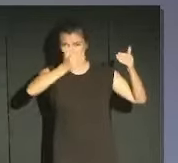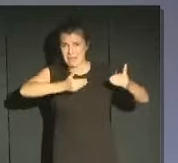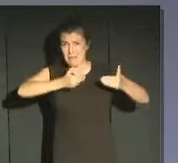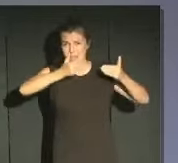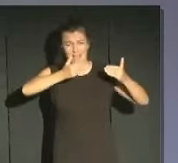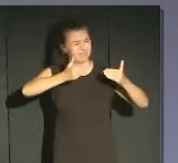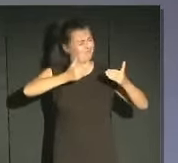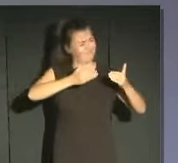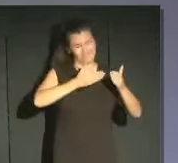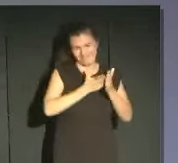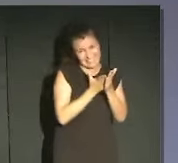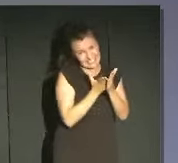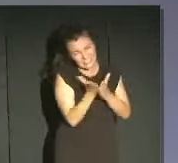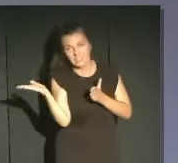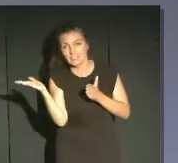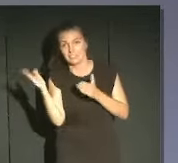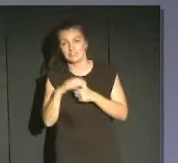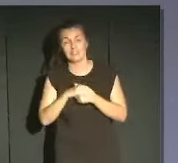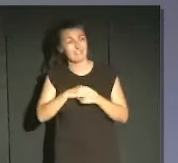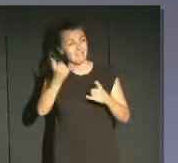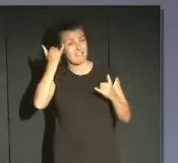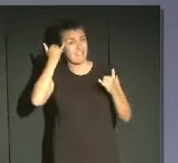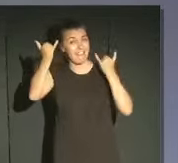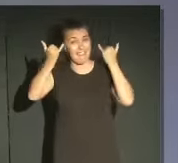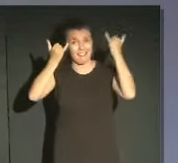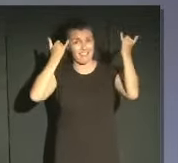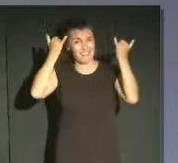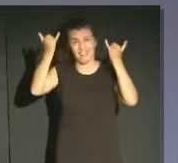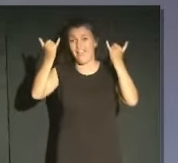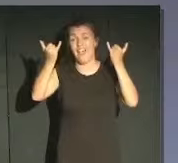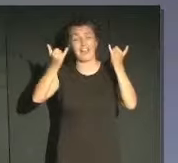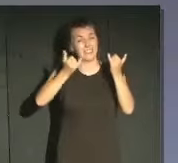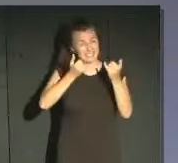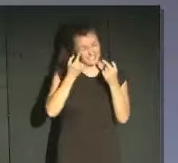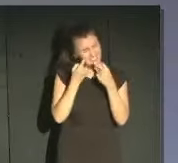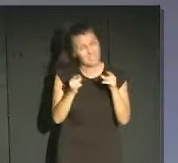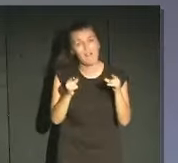animé par d'autres intentions c'est